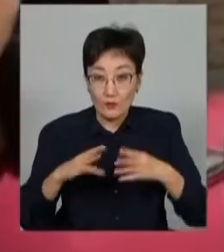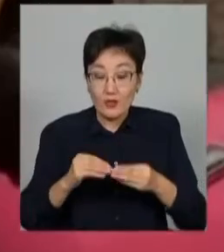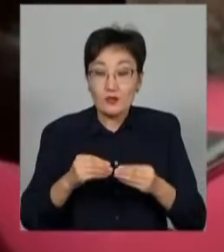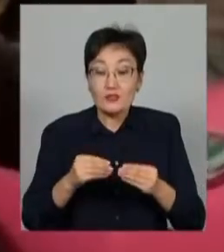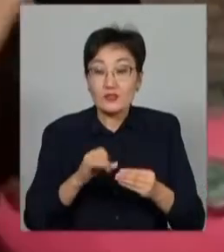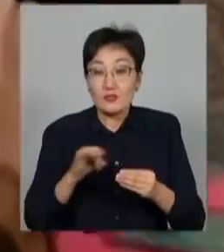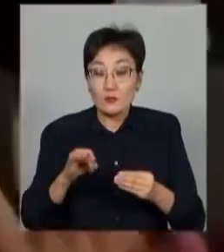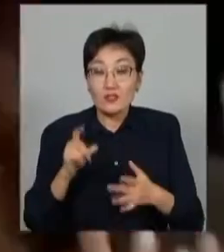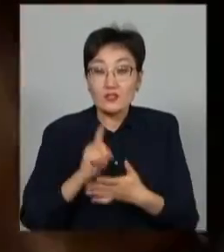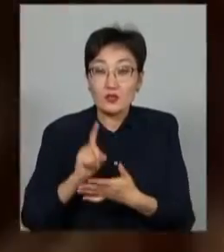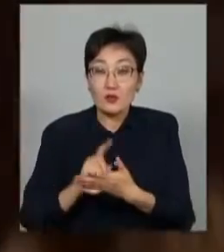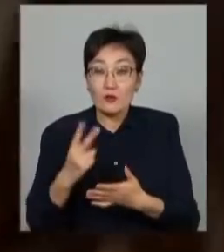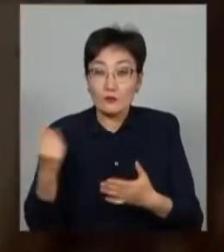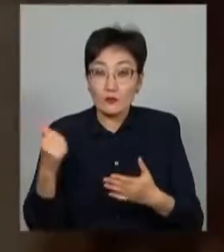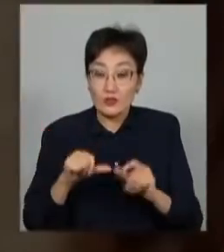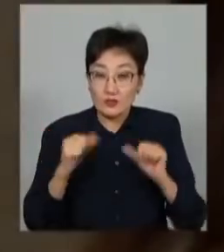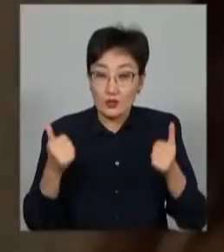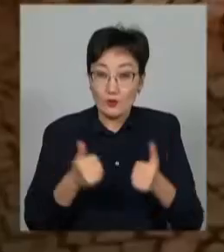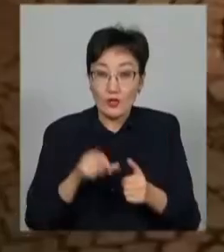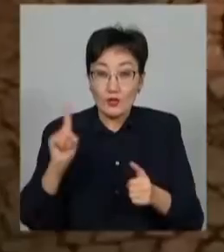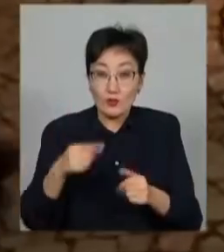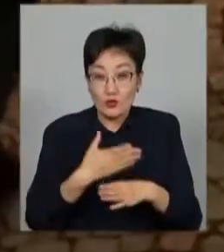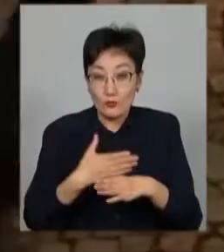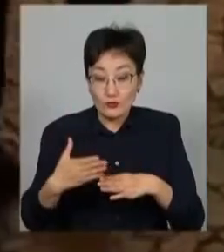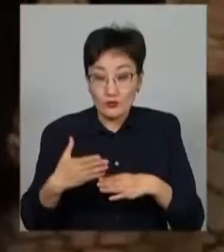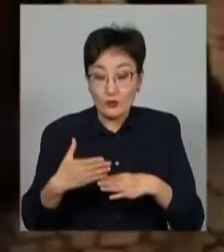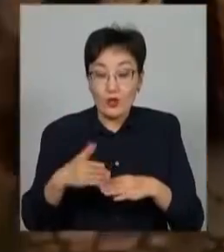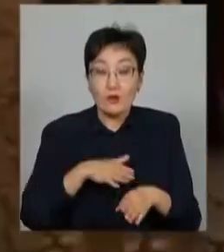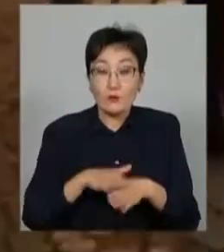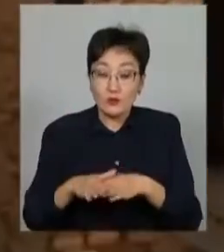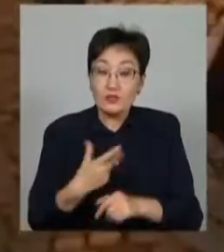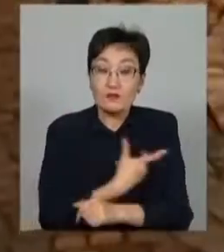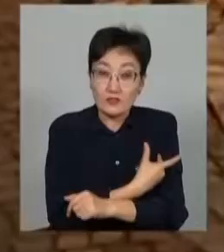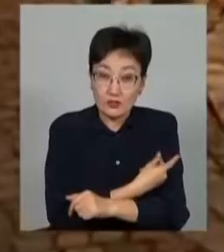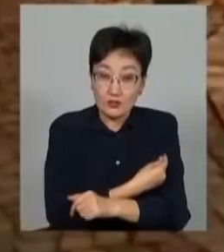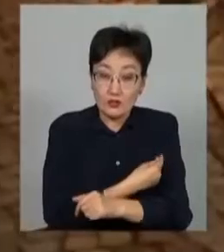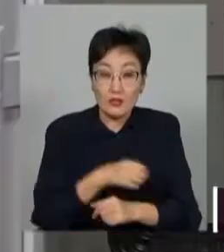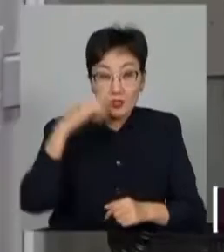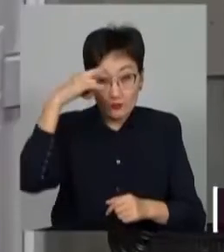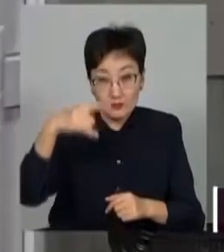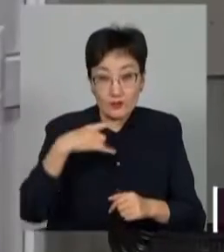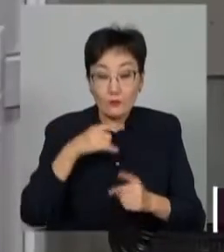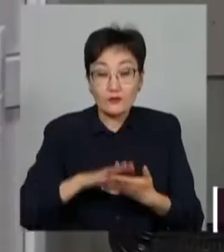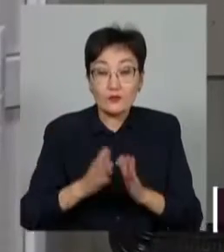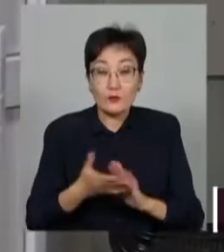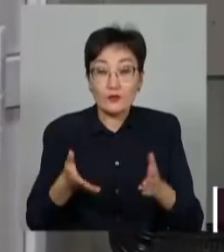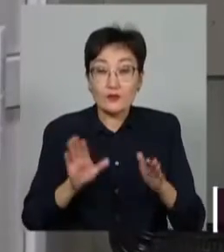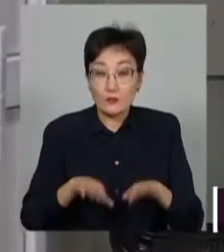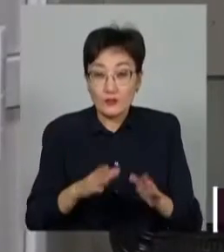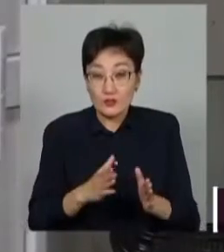теста из обязательном двухнедельном карантином даже после полностью вакцинирования казахстане же ситуации остается